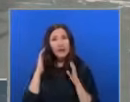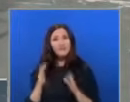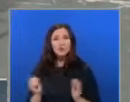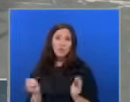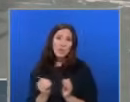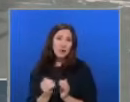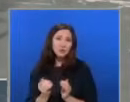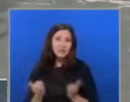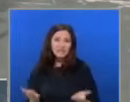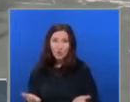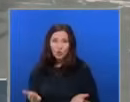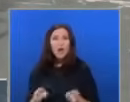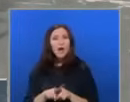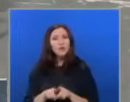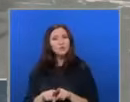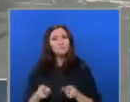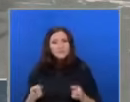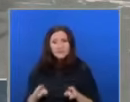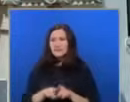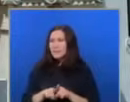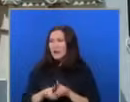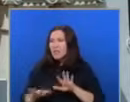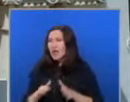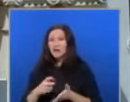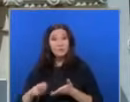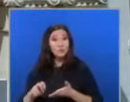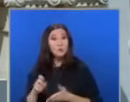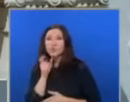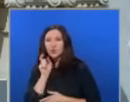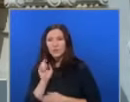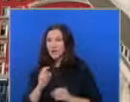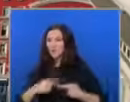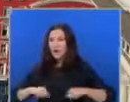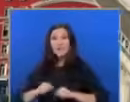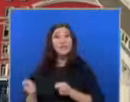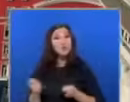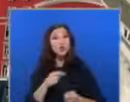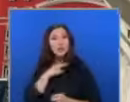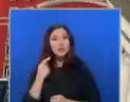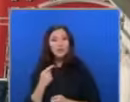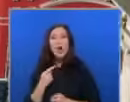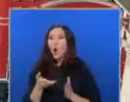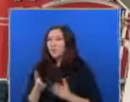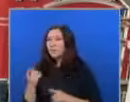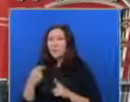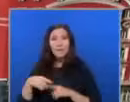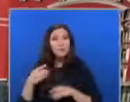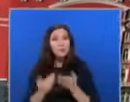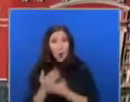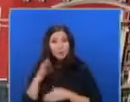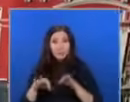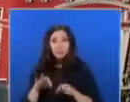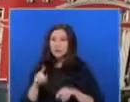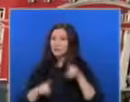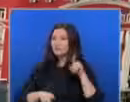на малцинството, като все пак някакъв изход. По думите му, такъв кабинет носи рискове, а отиваме ли към нови избори,